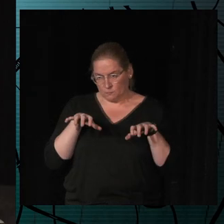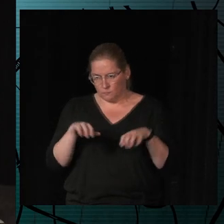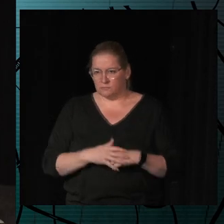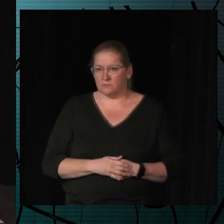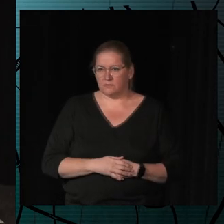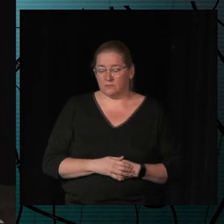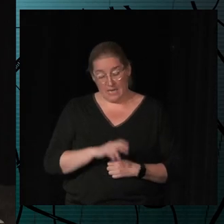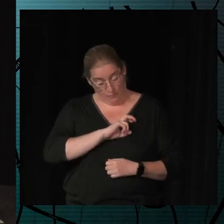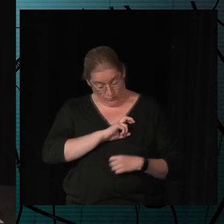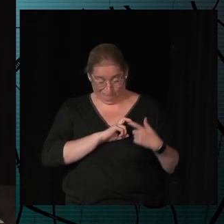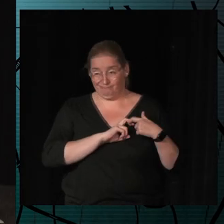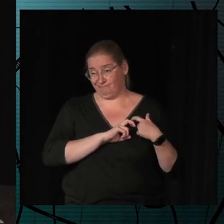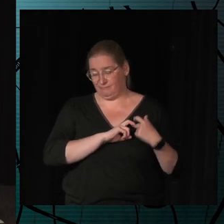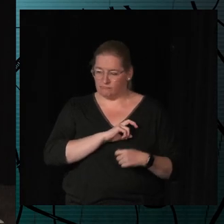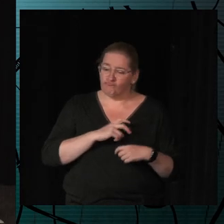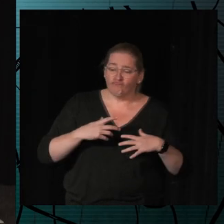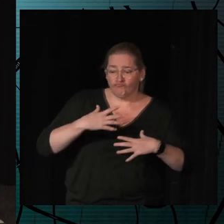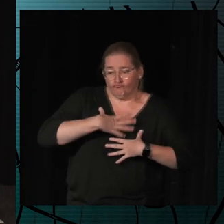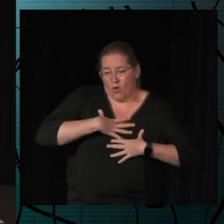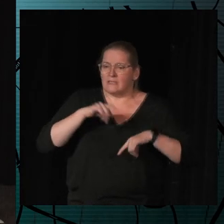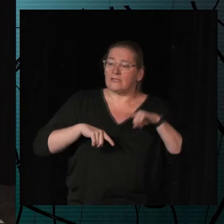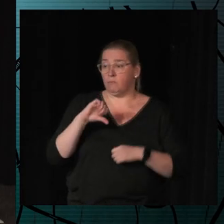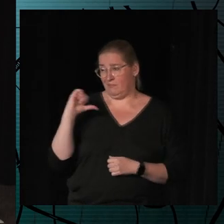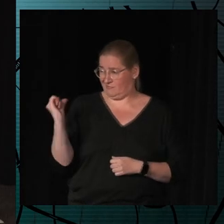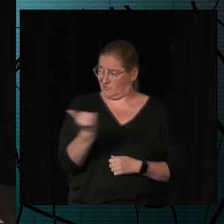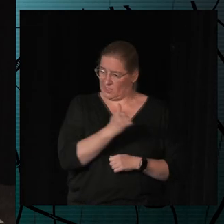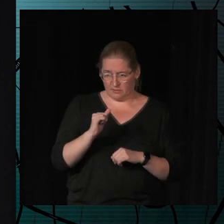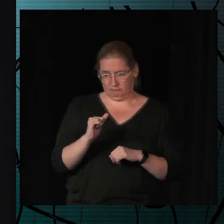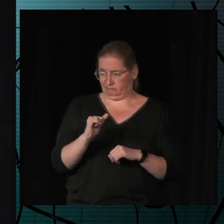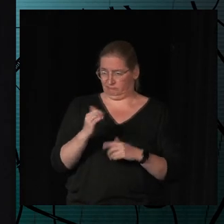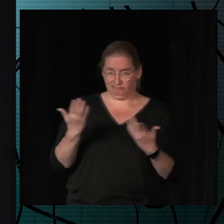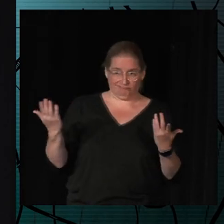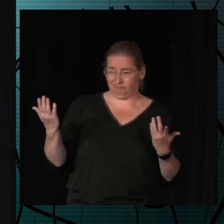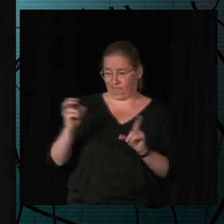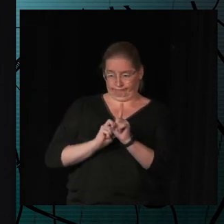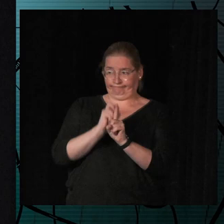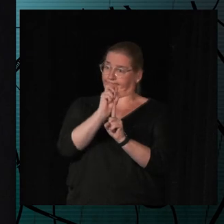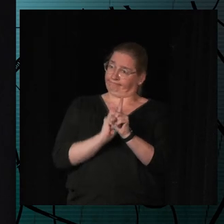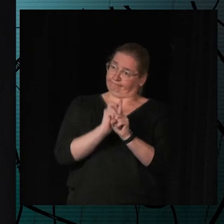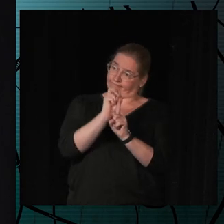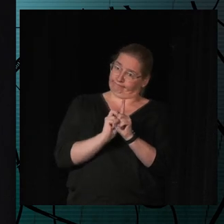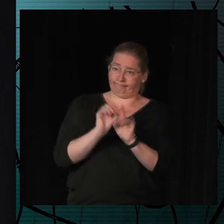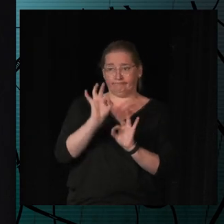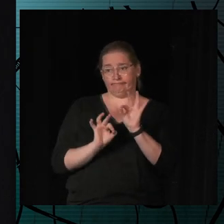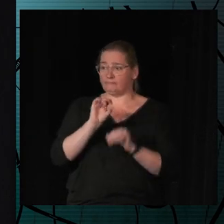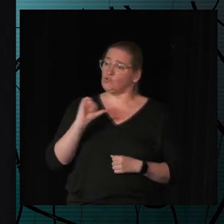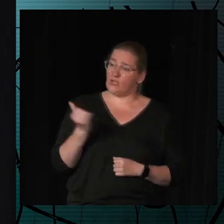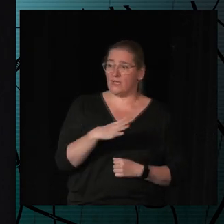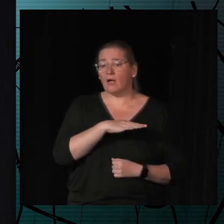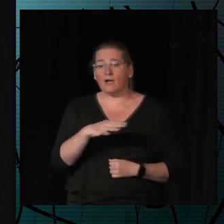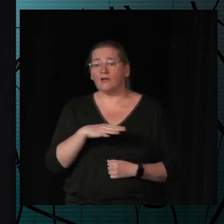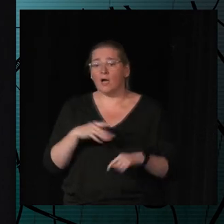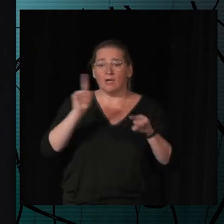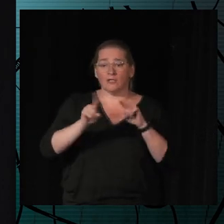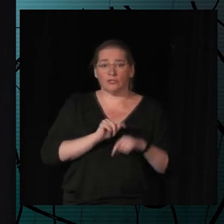aussi de peur et la peur peut être très relative je pense que ça dépend de chaque personne chaque personne a une sensibilité particulière à à